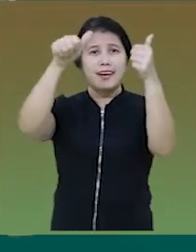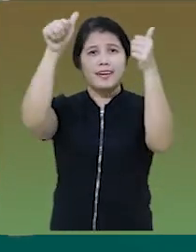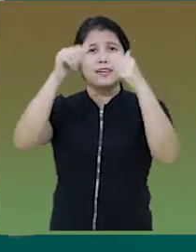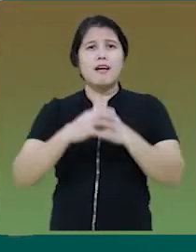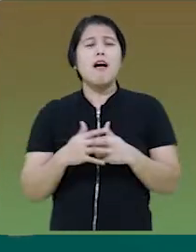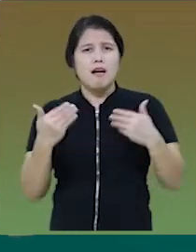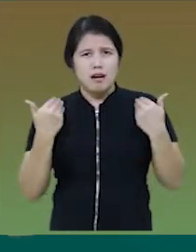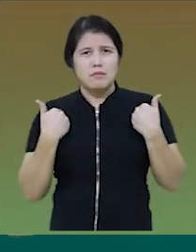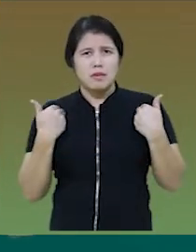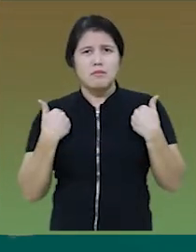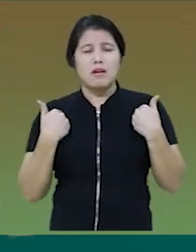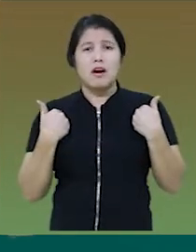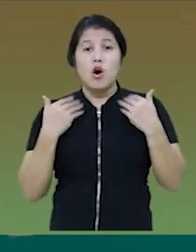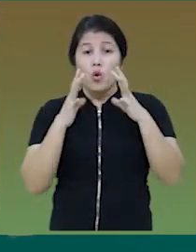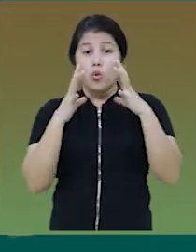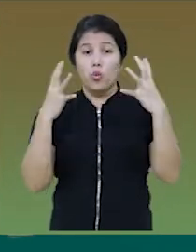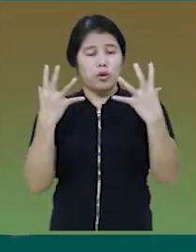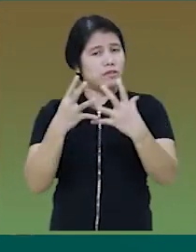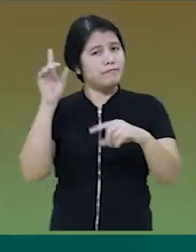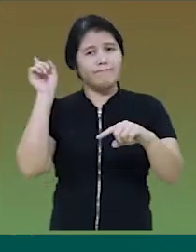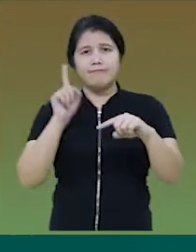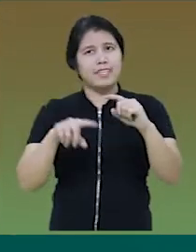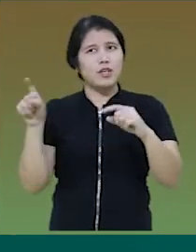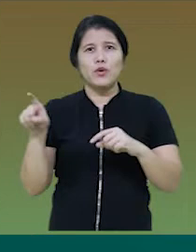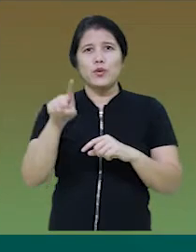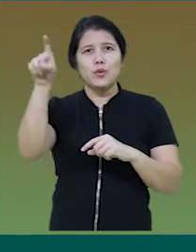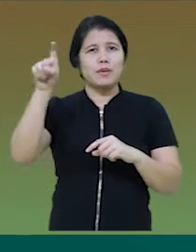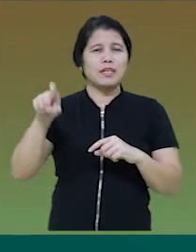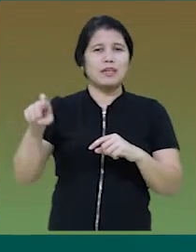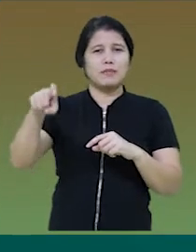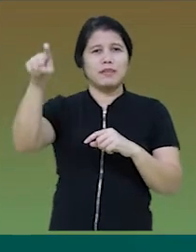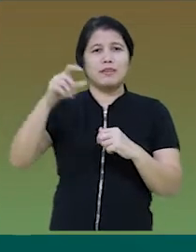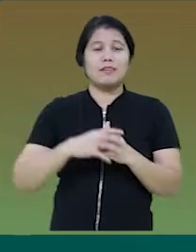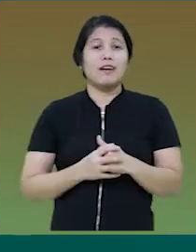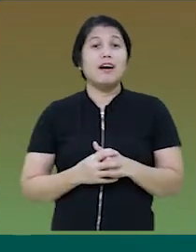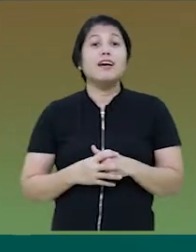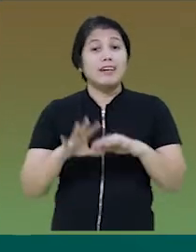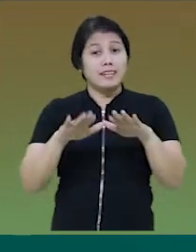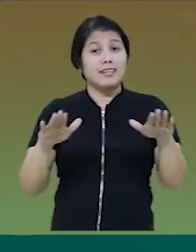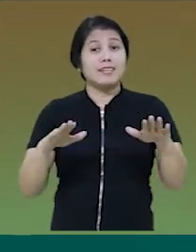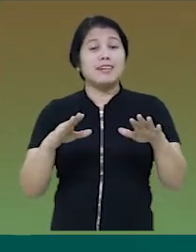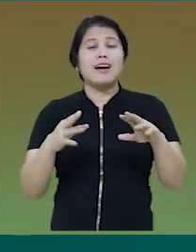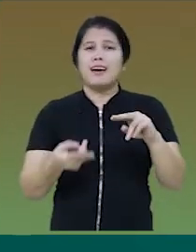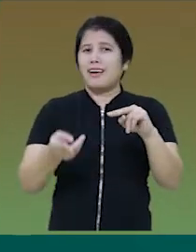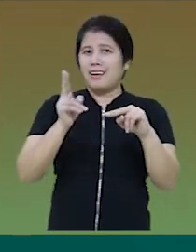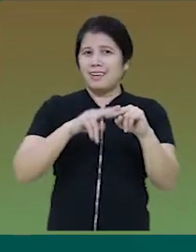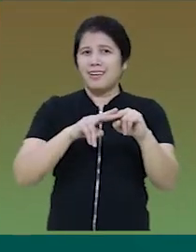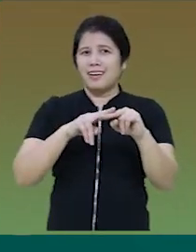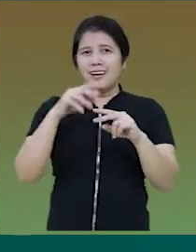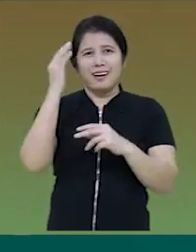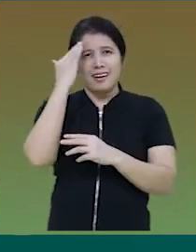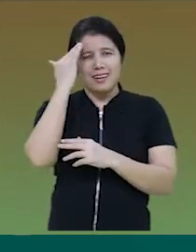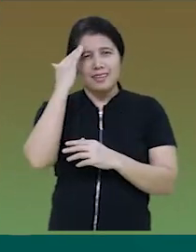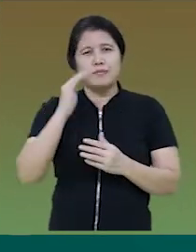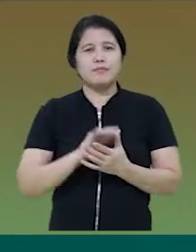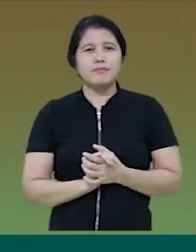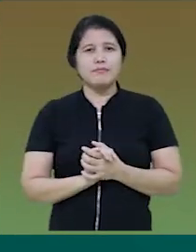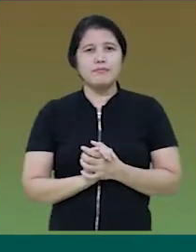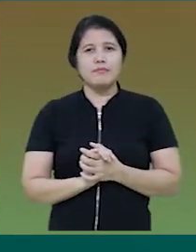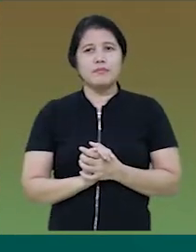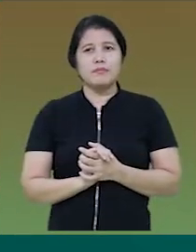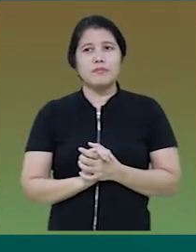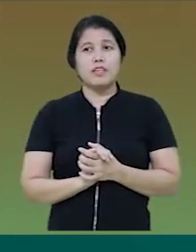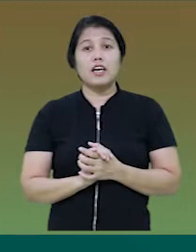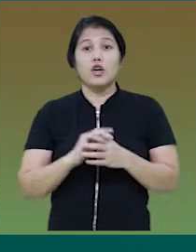pong balloon, teacher, na hindi po lumilipad. Kids, isang dagdag aghalaman, ang paglutang ng